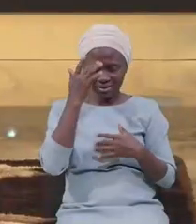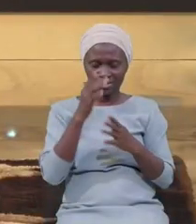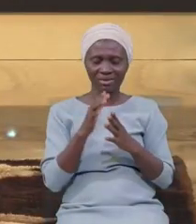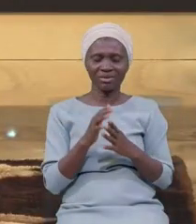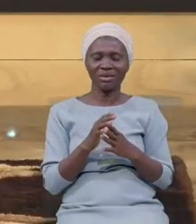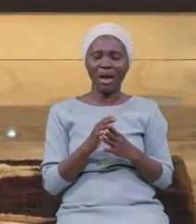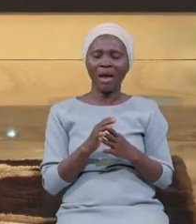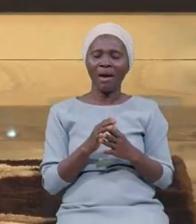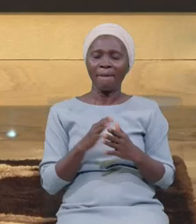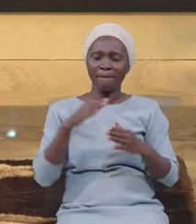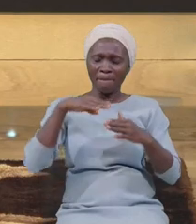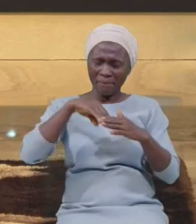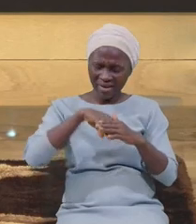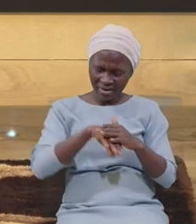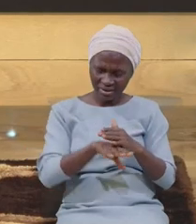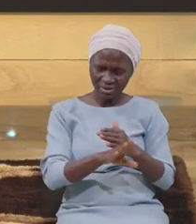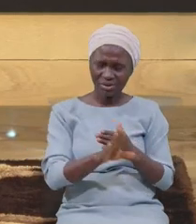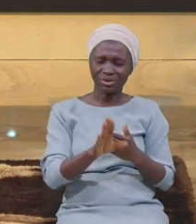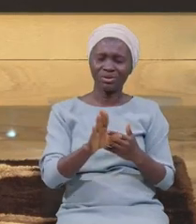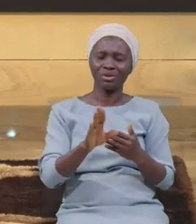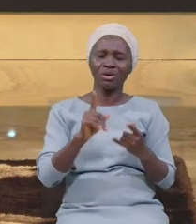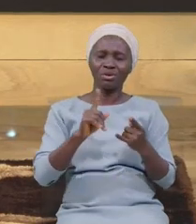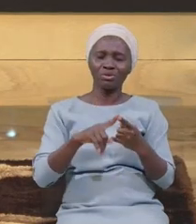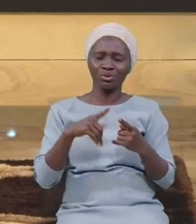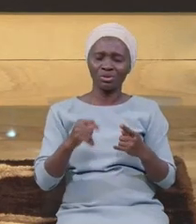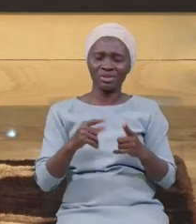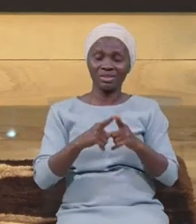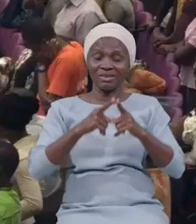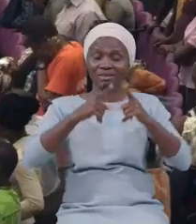la pénétration au surnaturel,